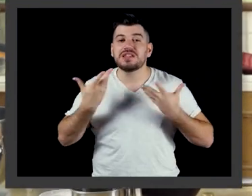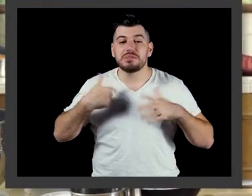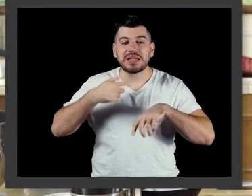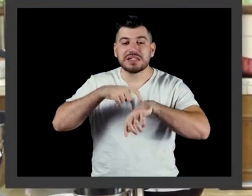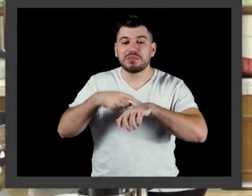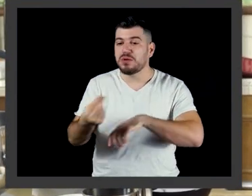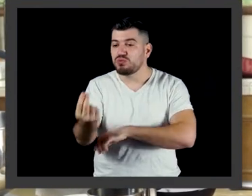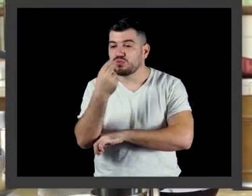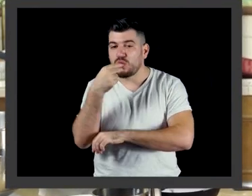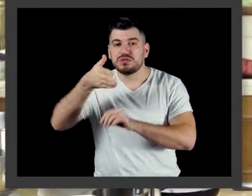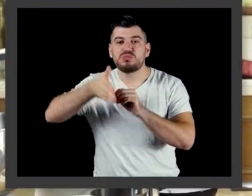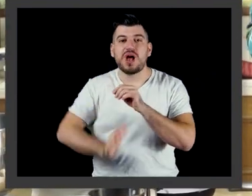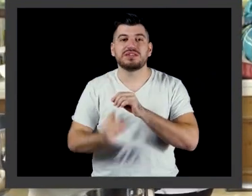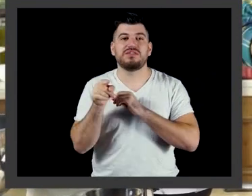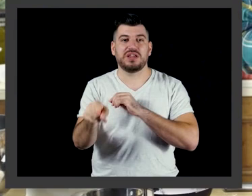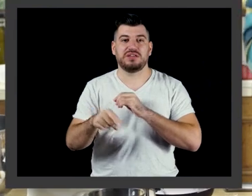μπουγάτσα.